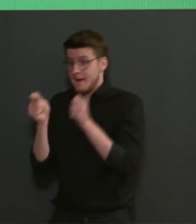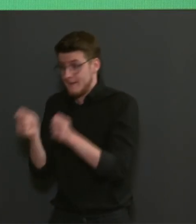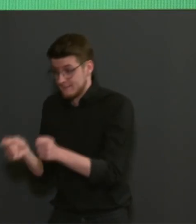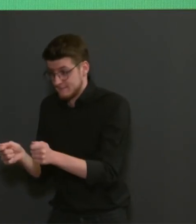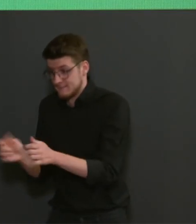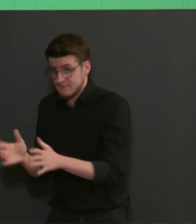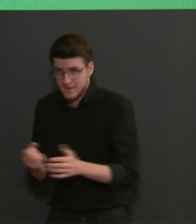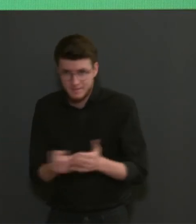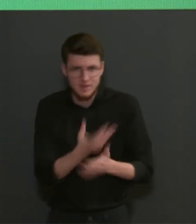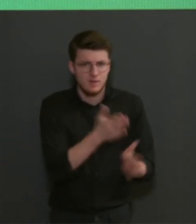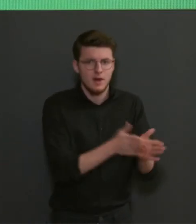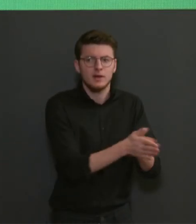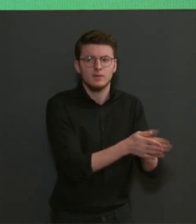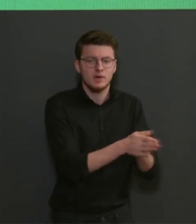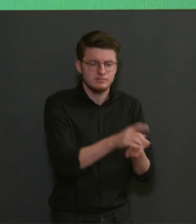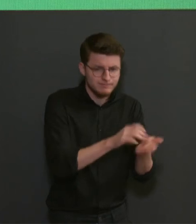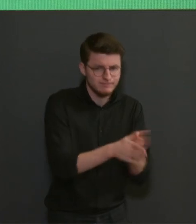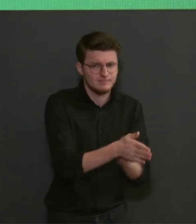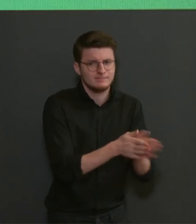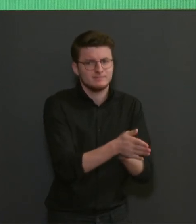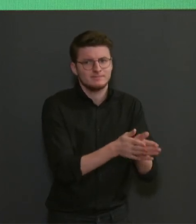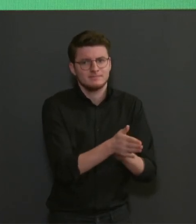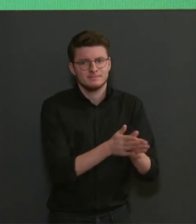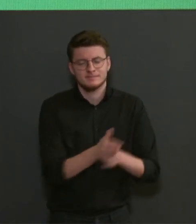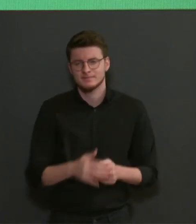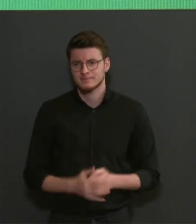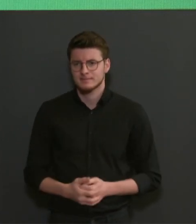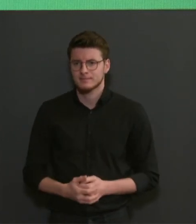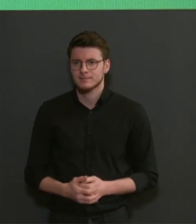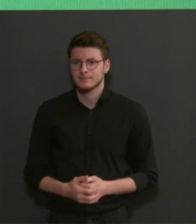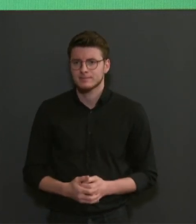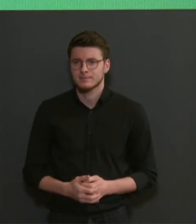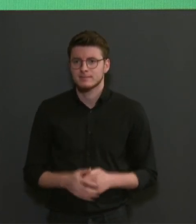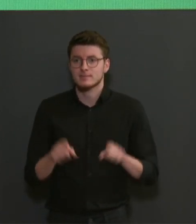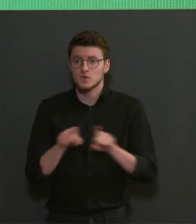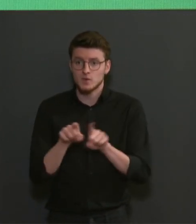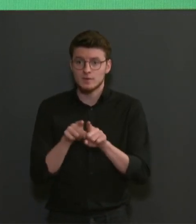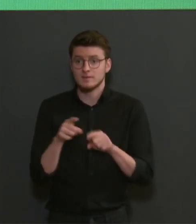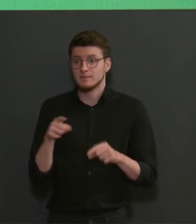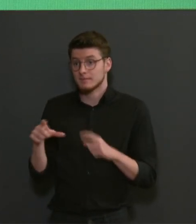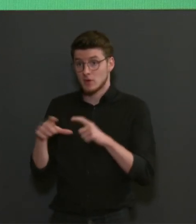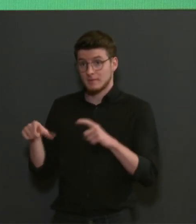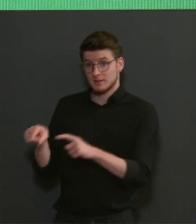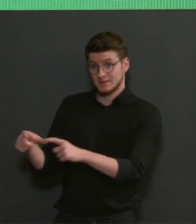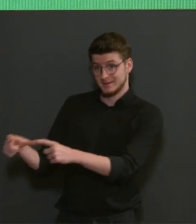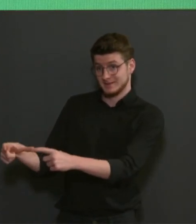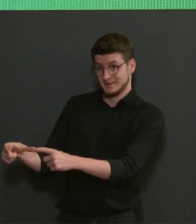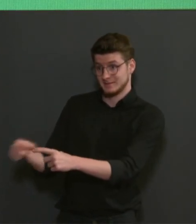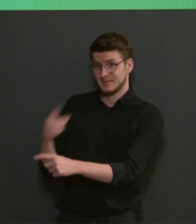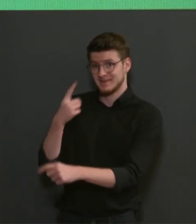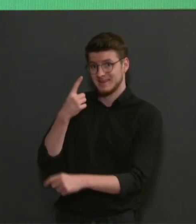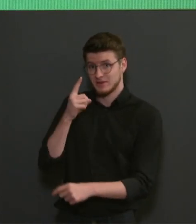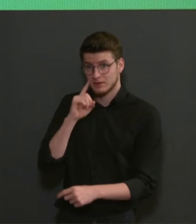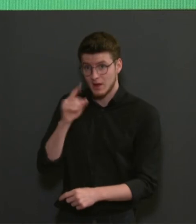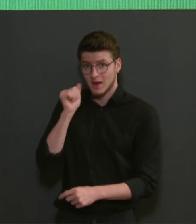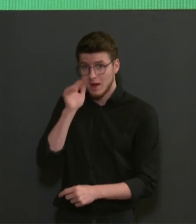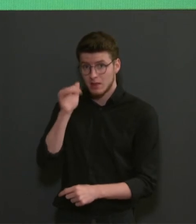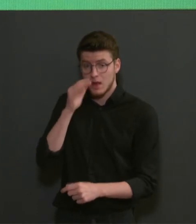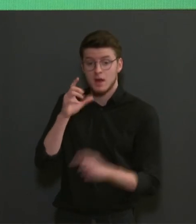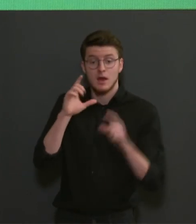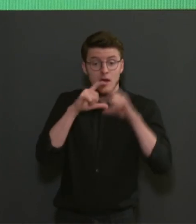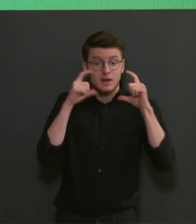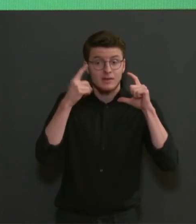Het is ook een goede regel om uw mondmasker slechts 1 dag te gebruiken en elke dag een nieuw of een vers